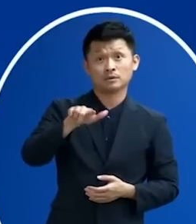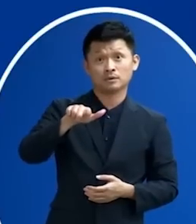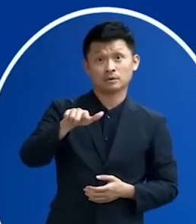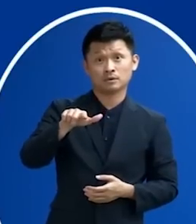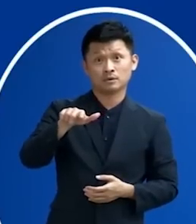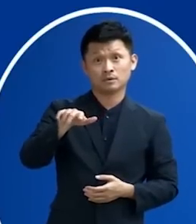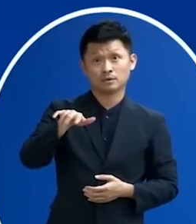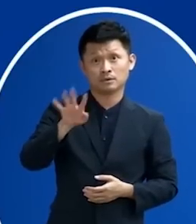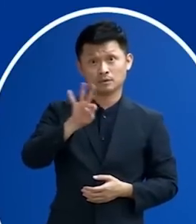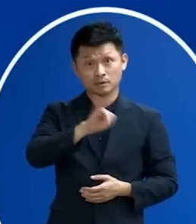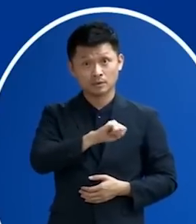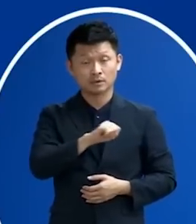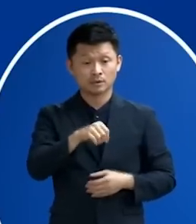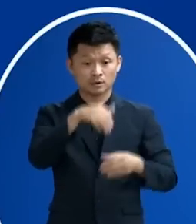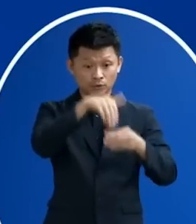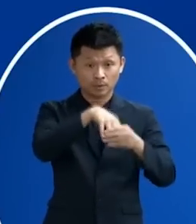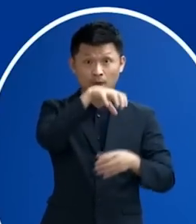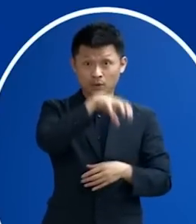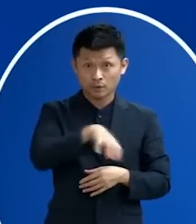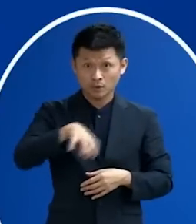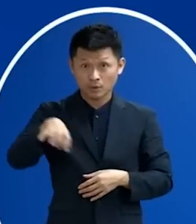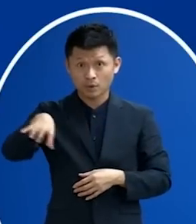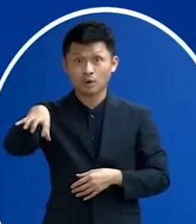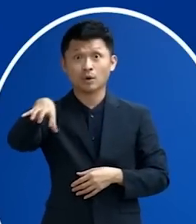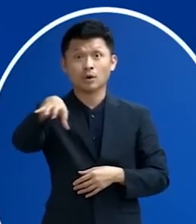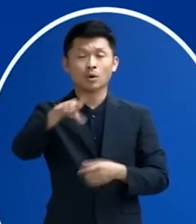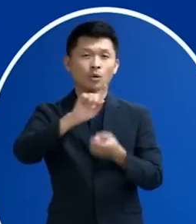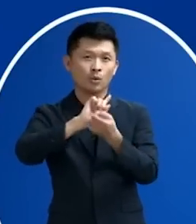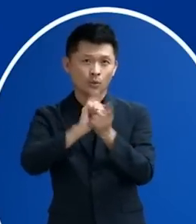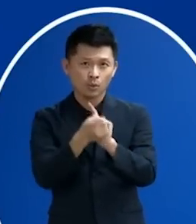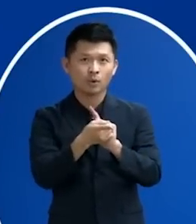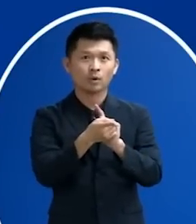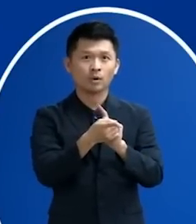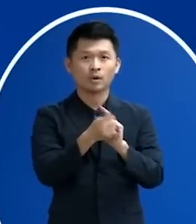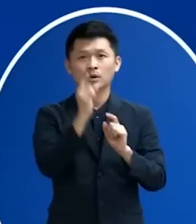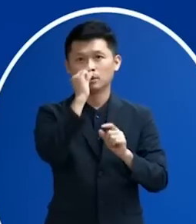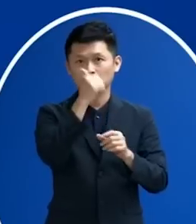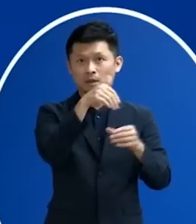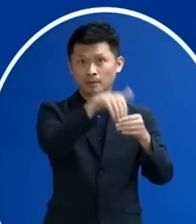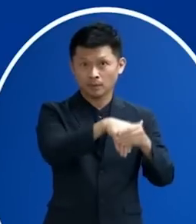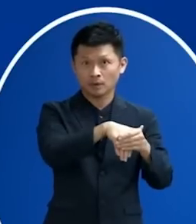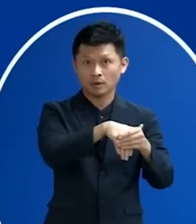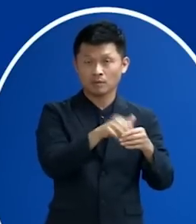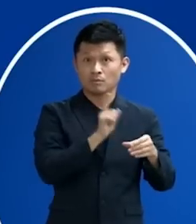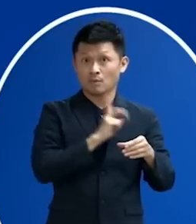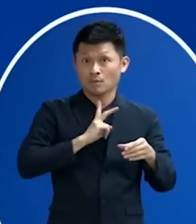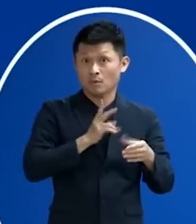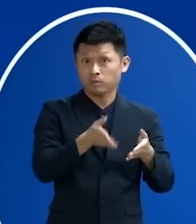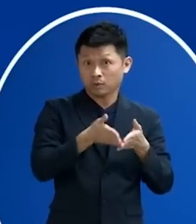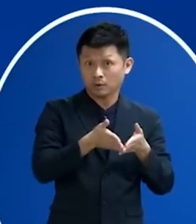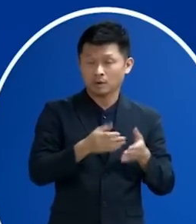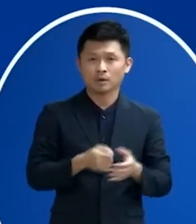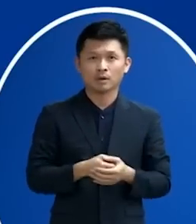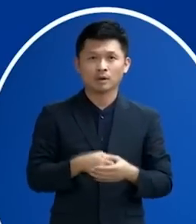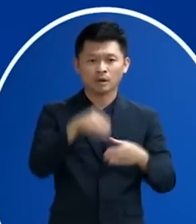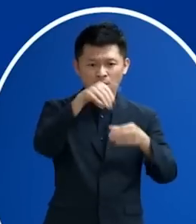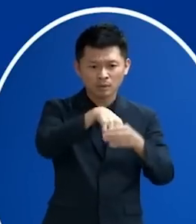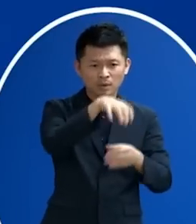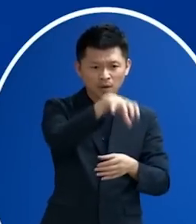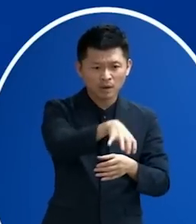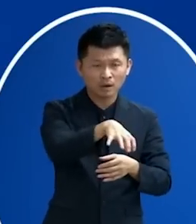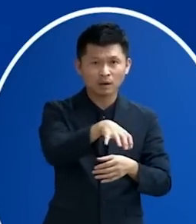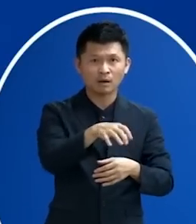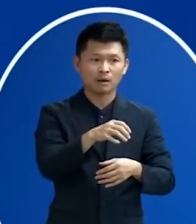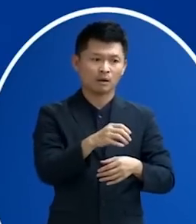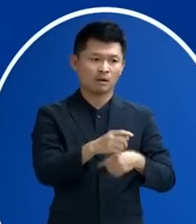17,649个投票所也这个转为特别投票所的话，那有些这个投票所它的确诊人